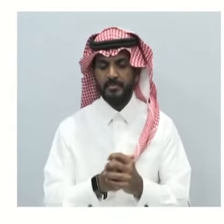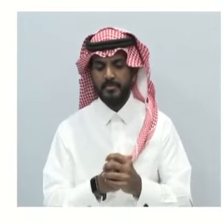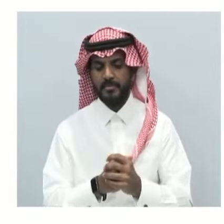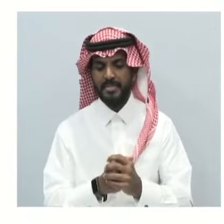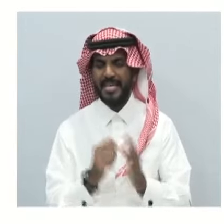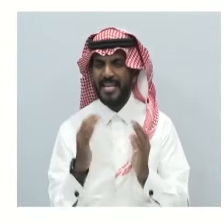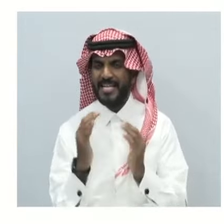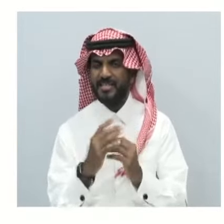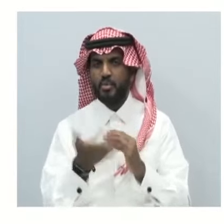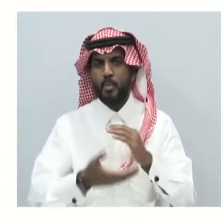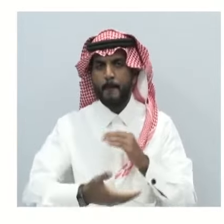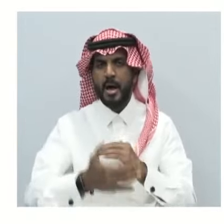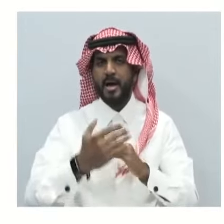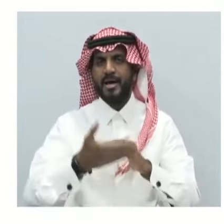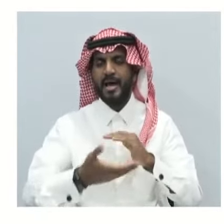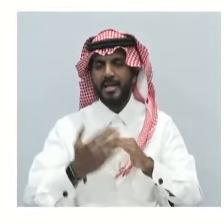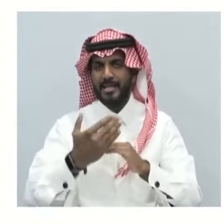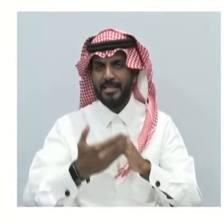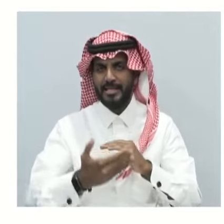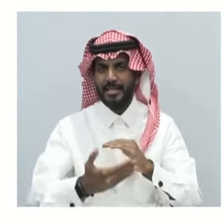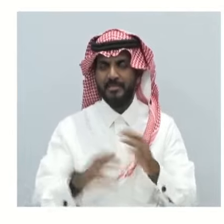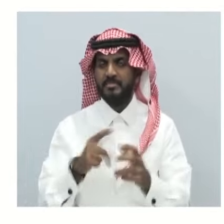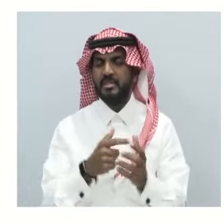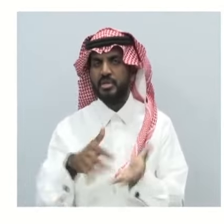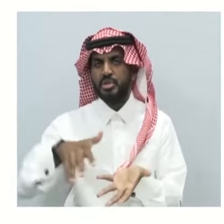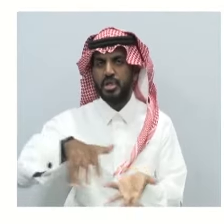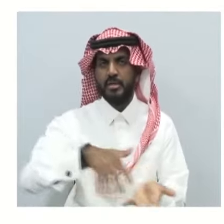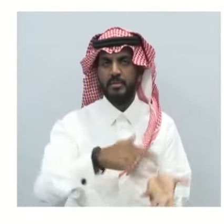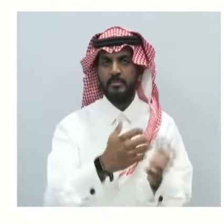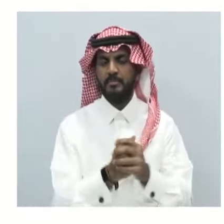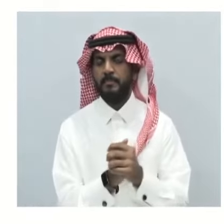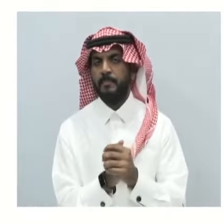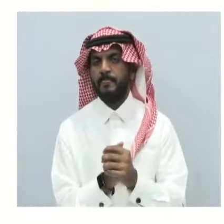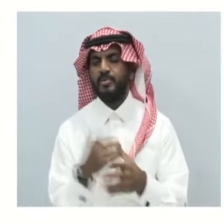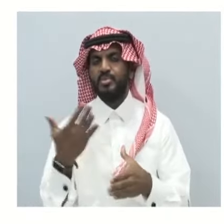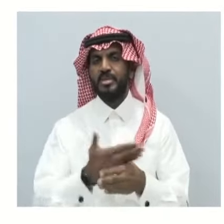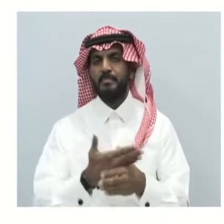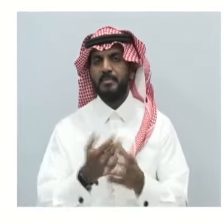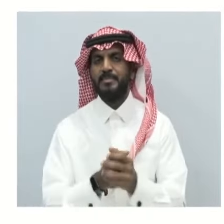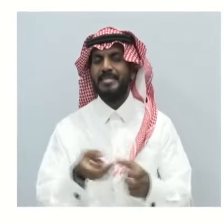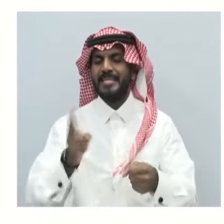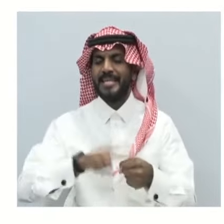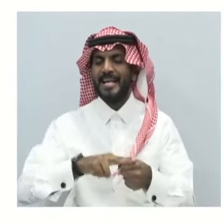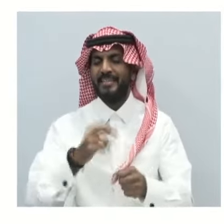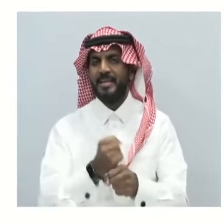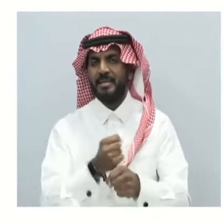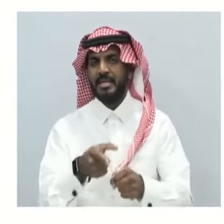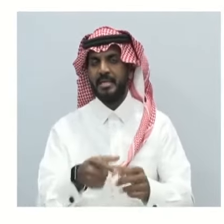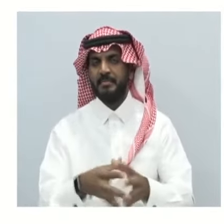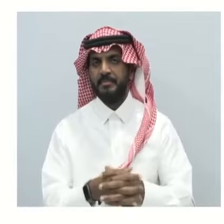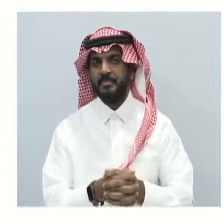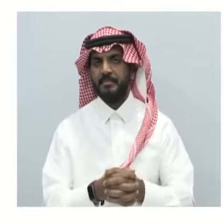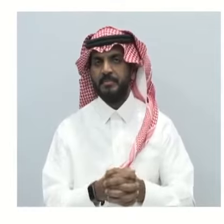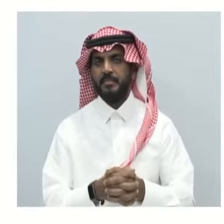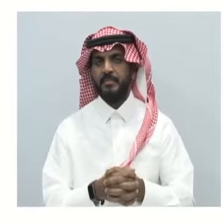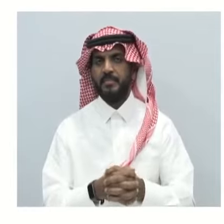وينحسر الماء عن مساحات من ذلك الشاطئ ويسبب تكرار هذه العمليه طالبتي